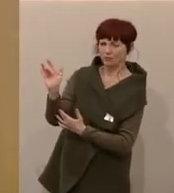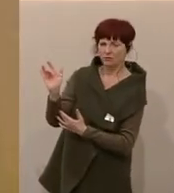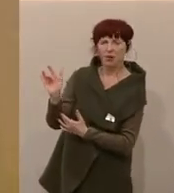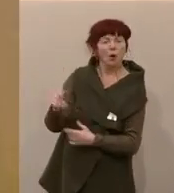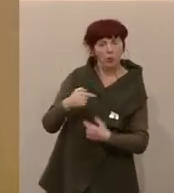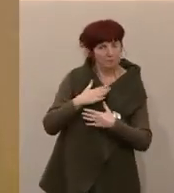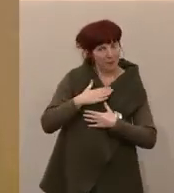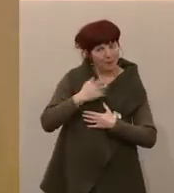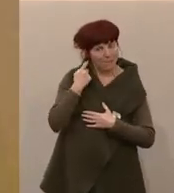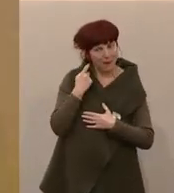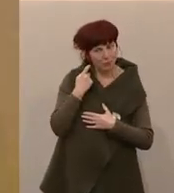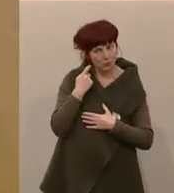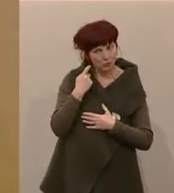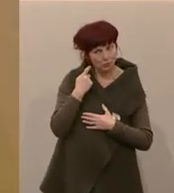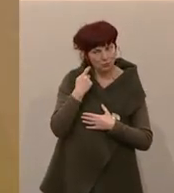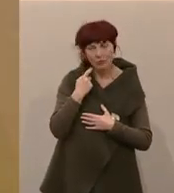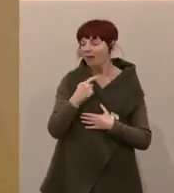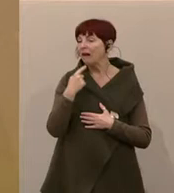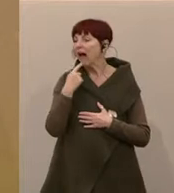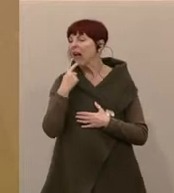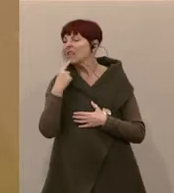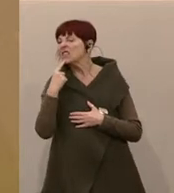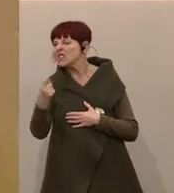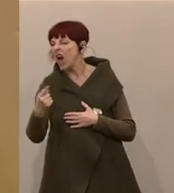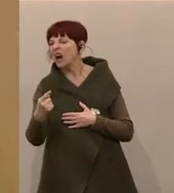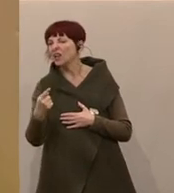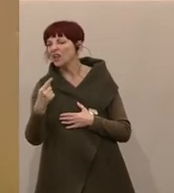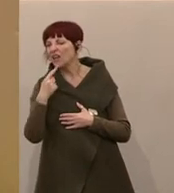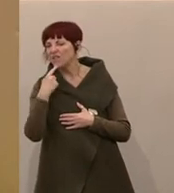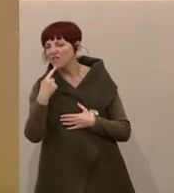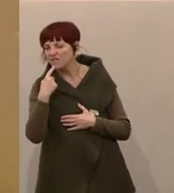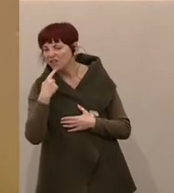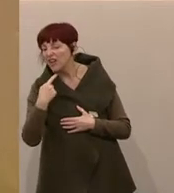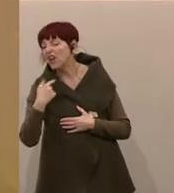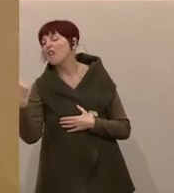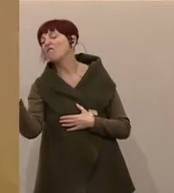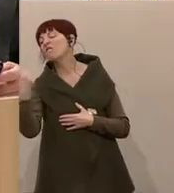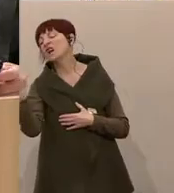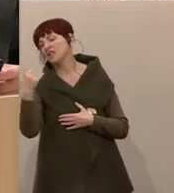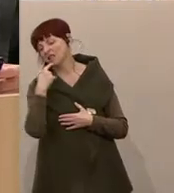hört nichts davon. Wasser predigen und Wein trinken, Kolleginnen und Kollegen.